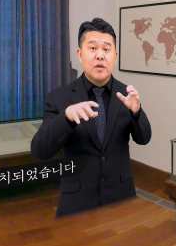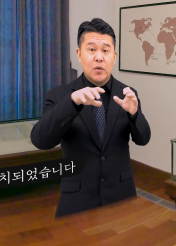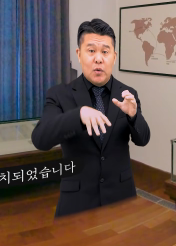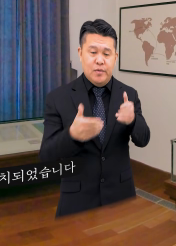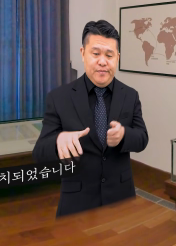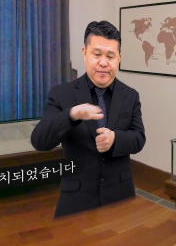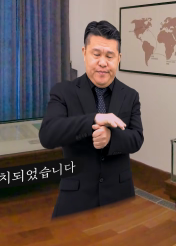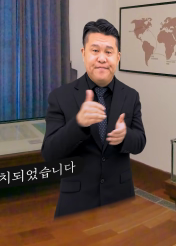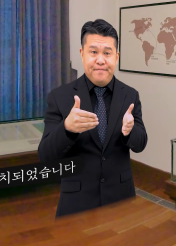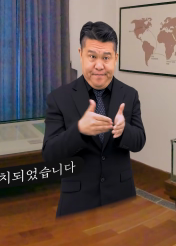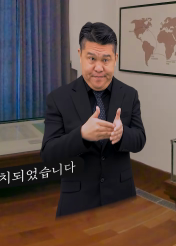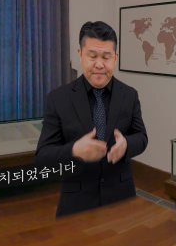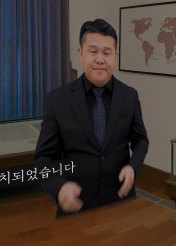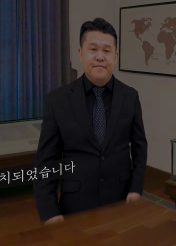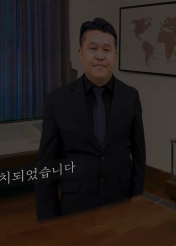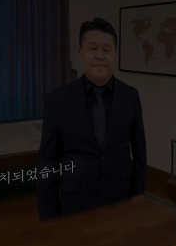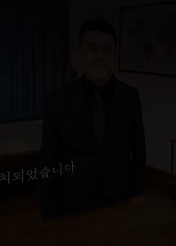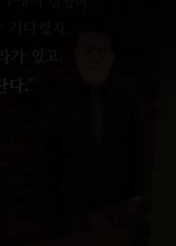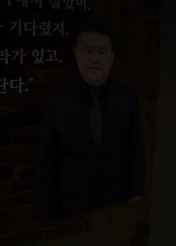묘원에 안치되었습니다.